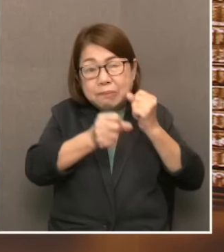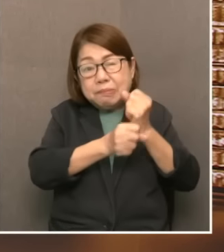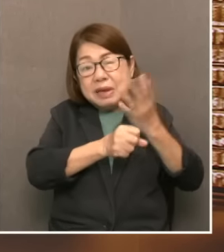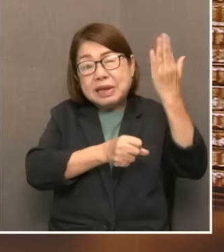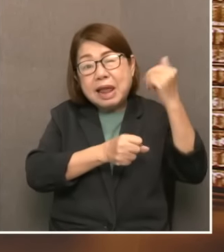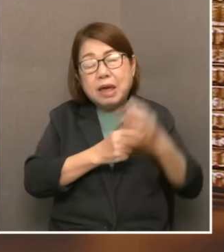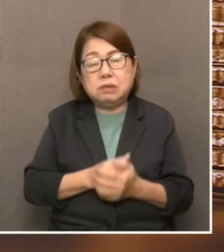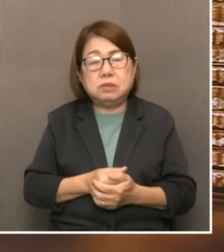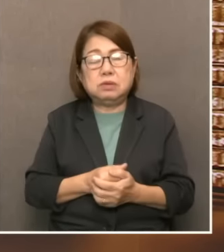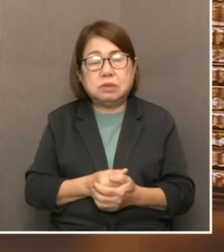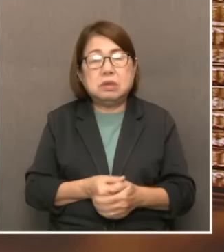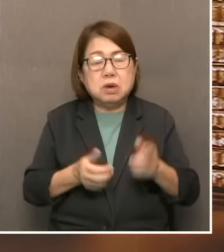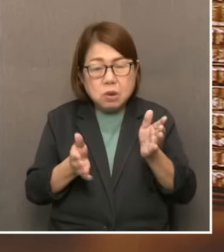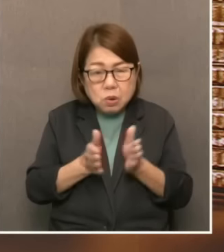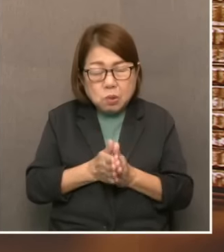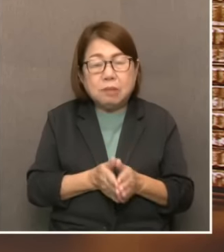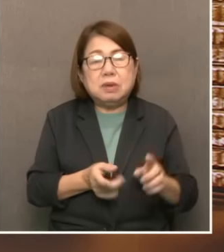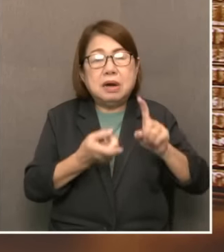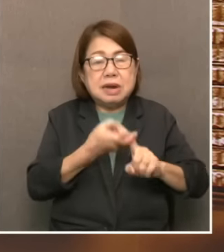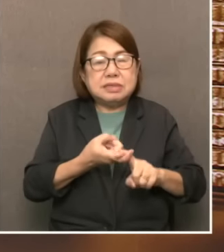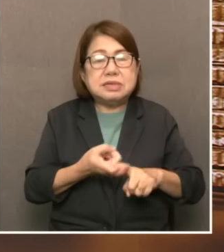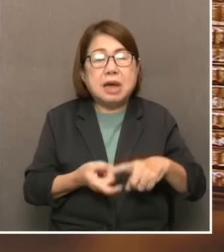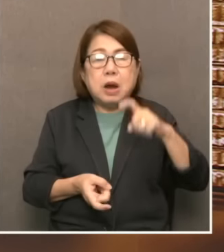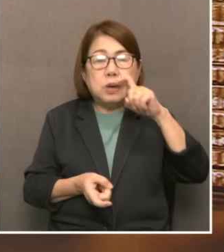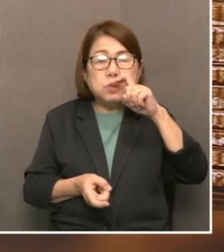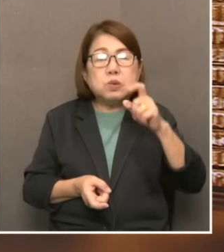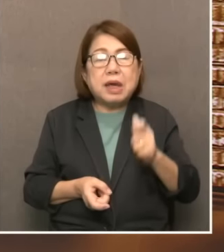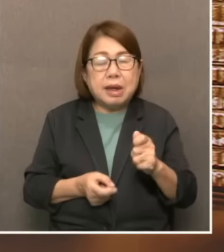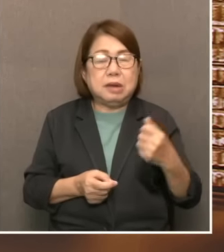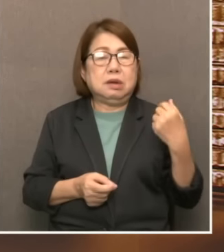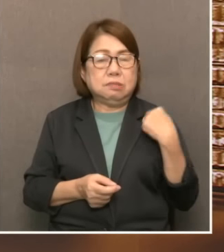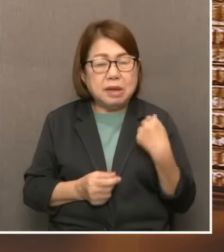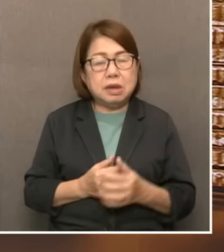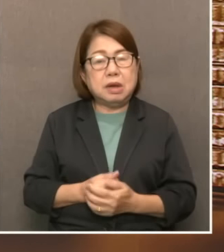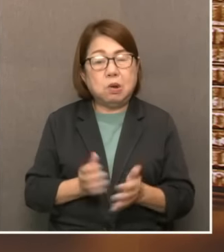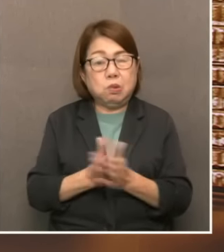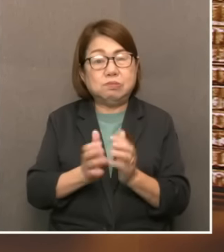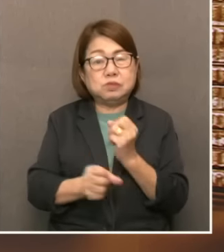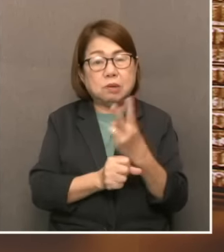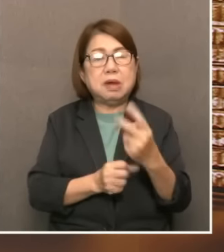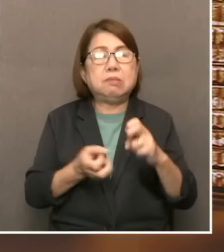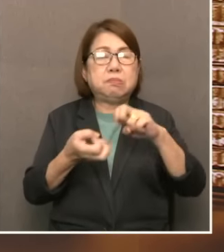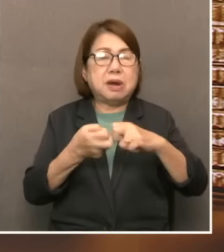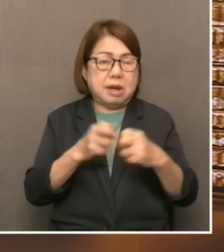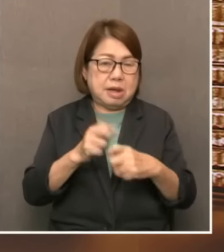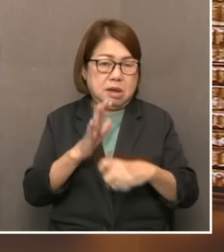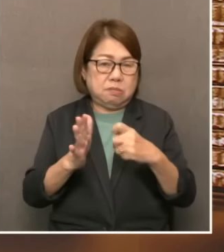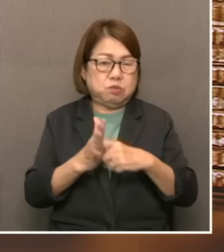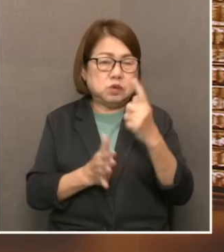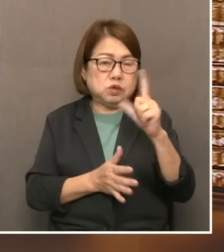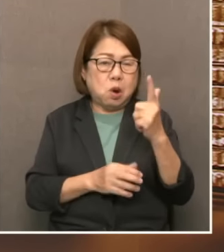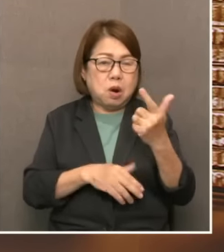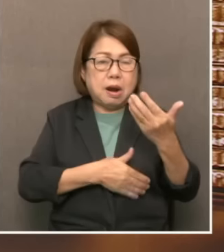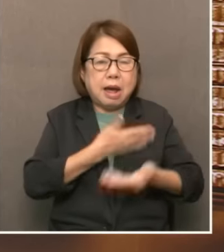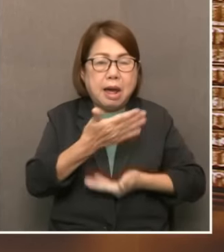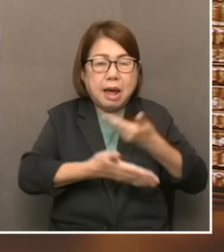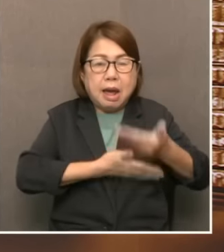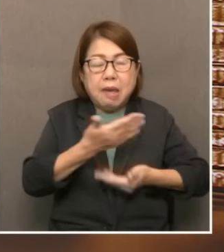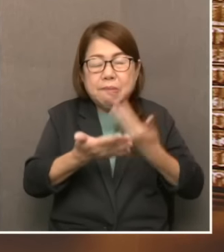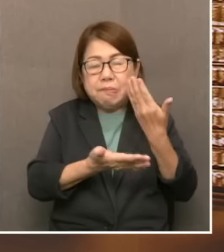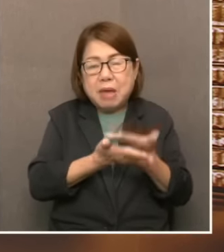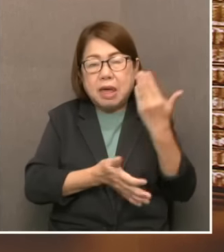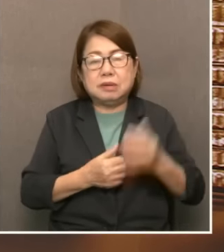รัสเซียนะครับหนี 2ปีแล้วปัจจัยนี้แหละครับกดดันนะครับแล้วก็ผลักดันให้ราคาทองคำเนี่ยขยับสูงขึ้นขณะเดียวกันอาจารย์อธิบายไว้แบบ